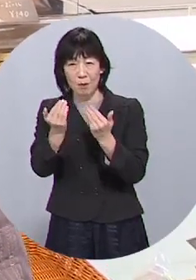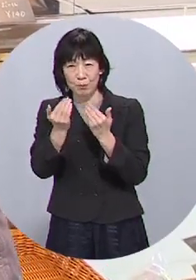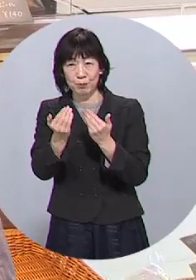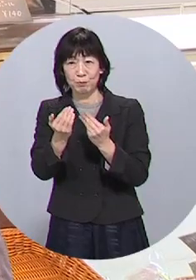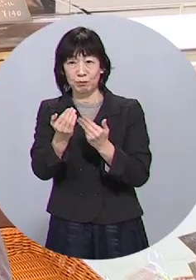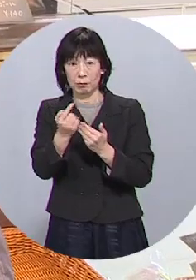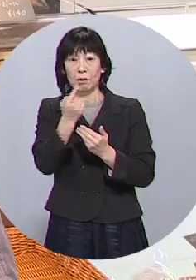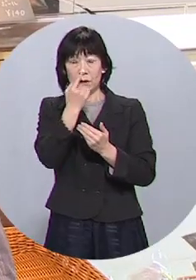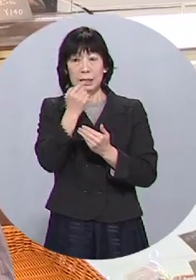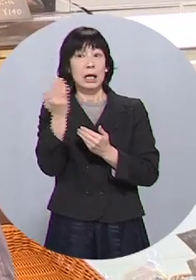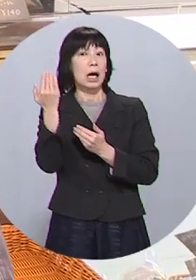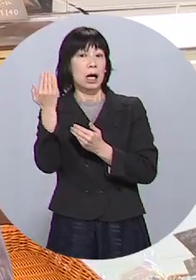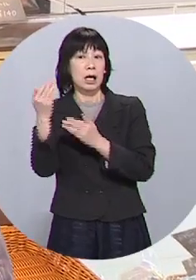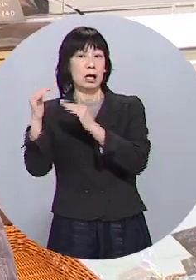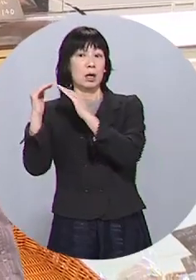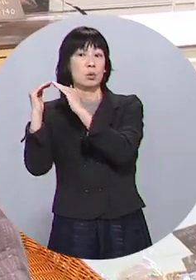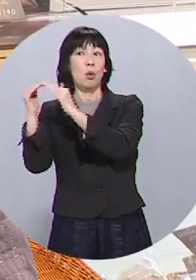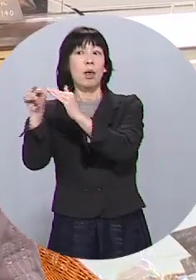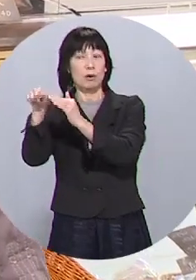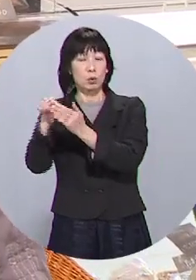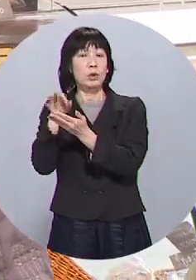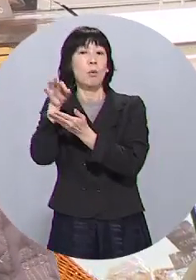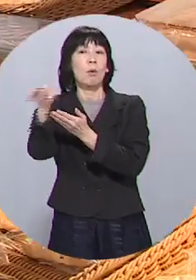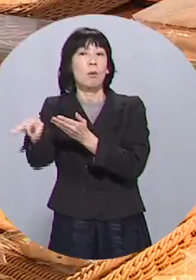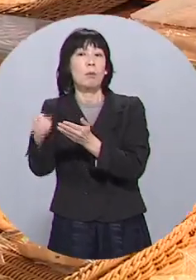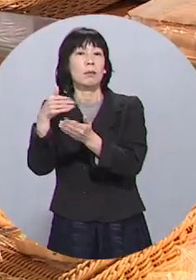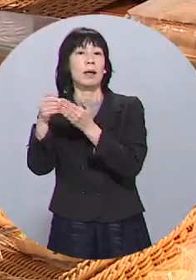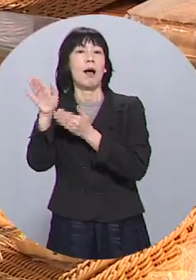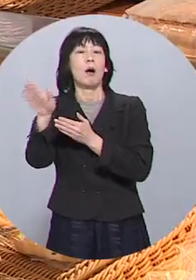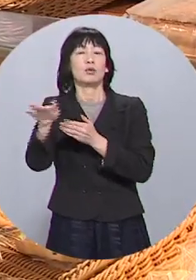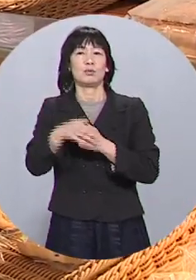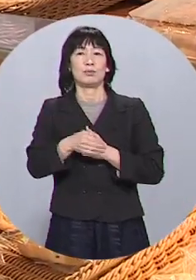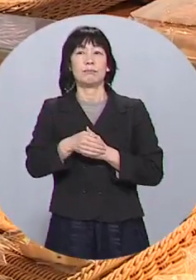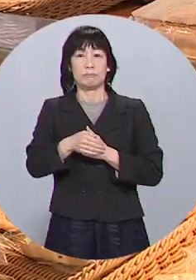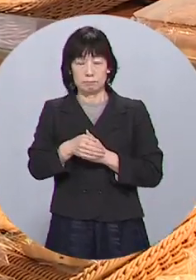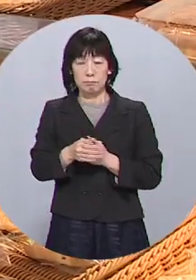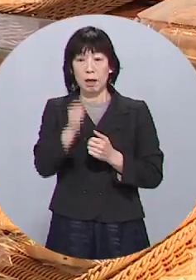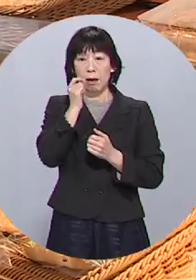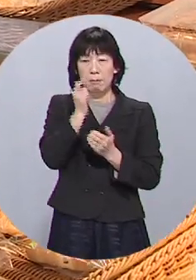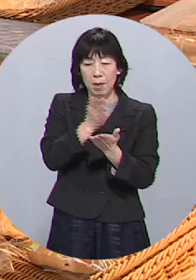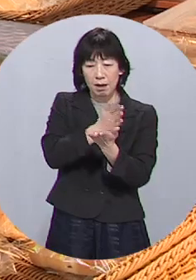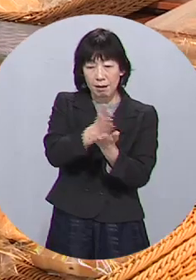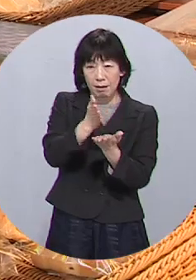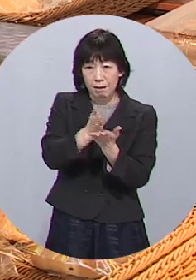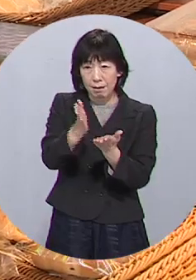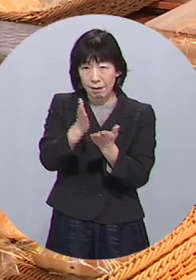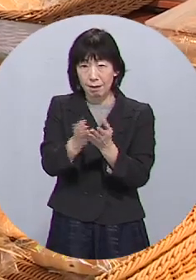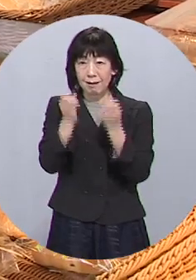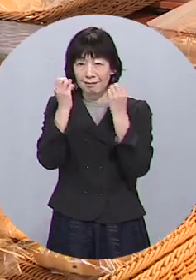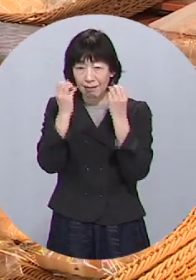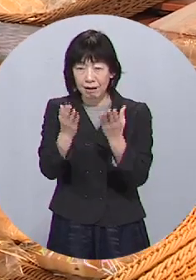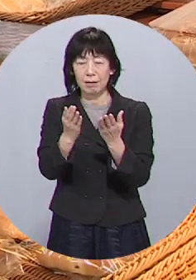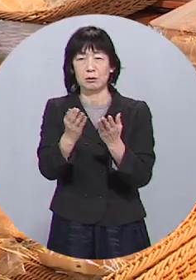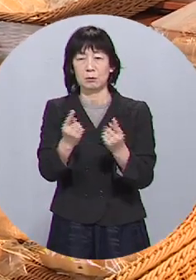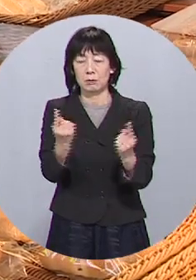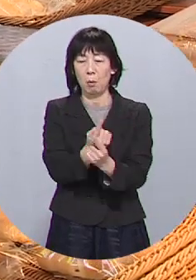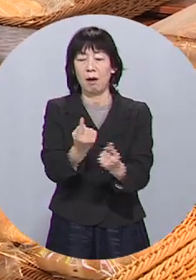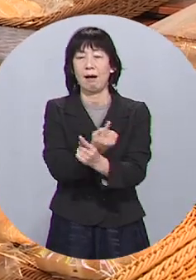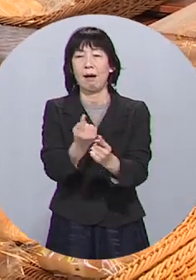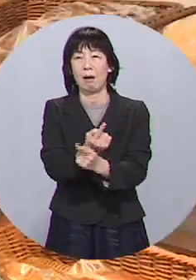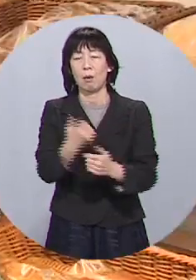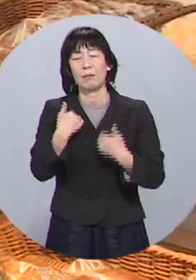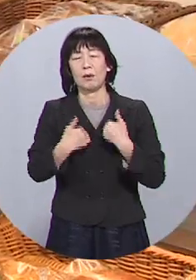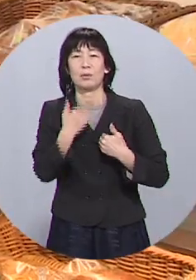私も向こうもあの買わせてもらってますので いろんな種類のパンが新製品で出るのでそれが楽しみです